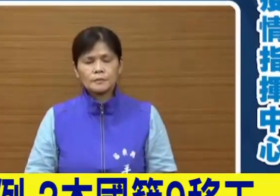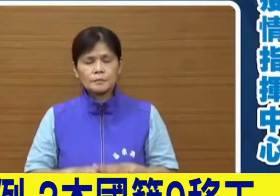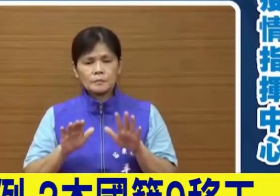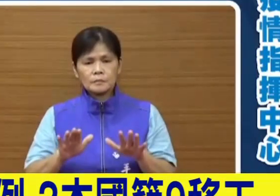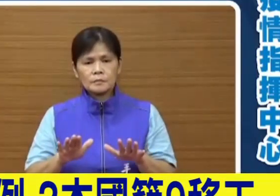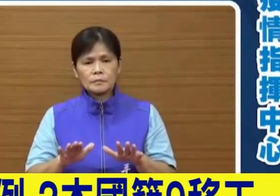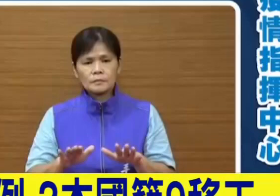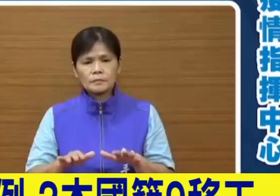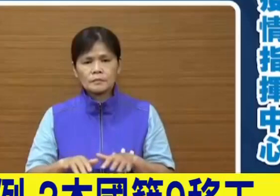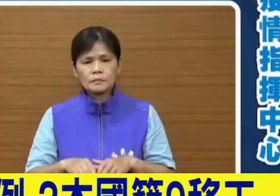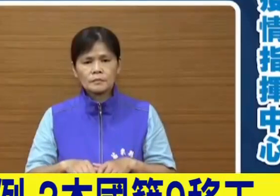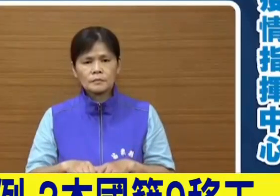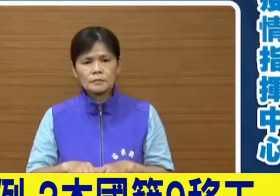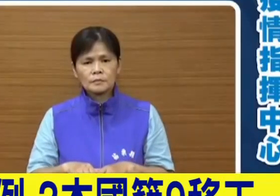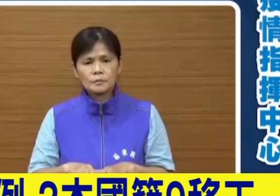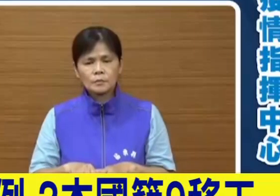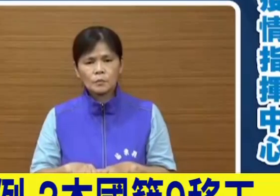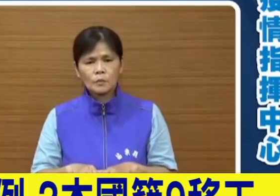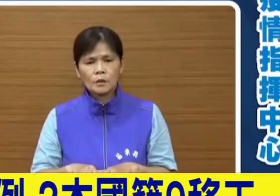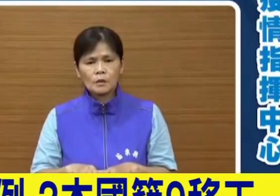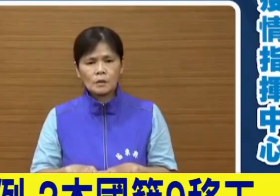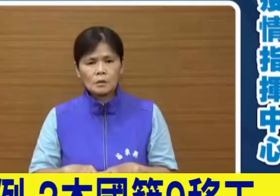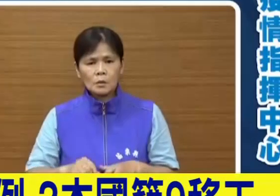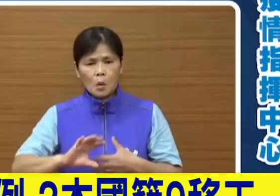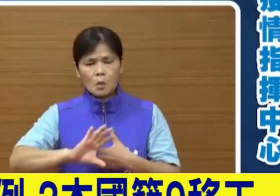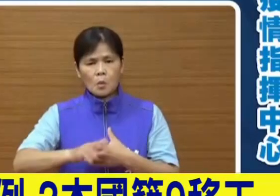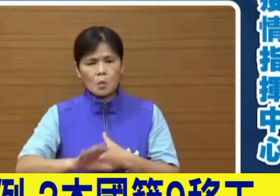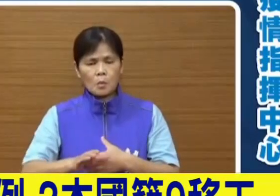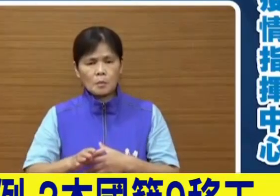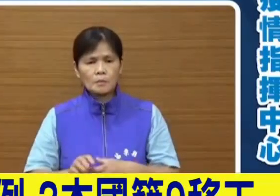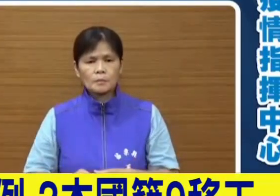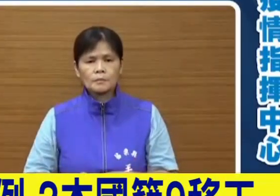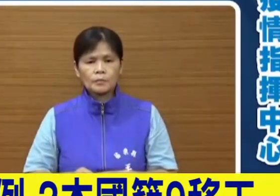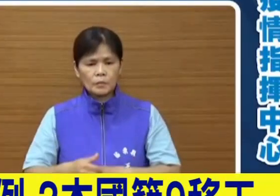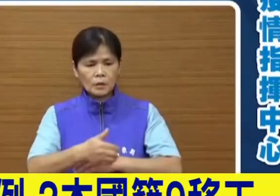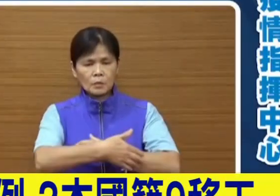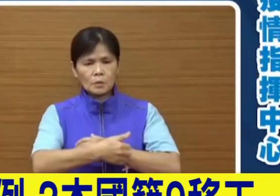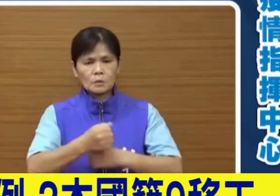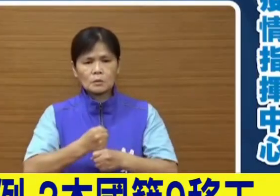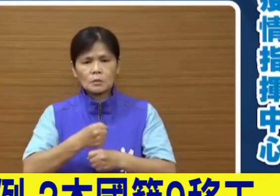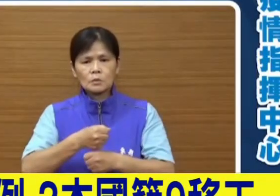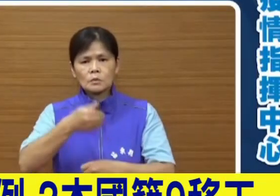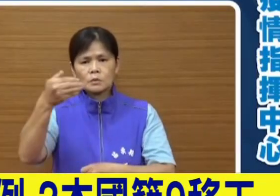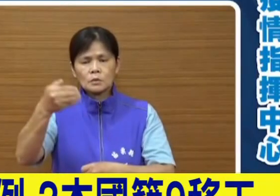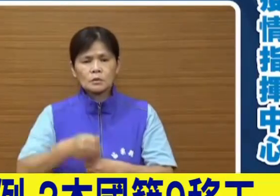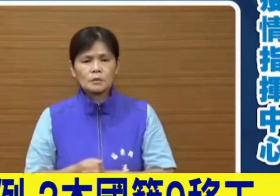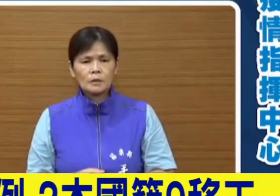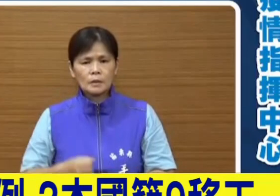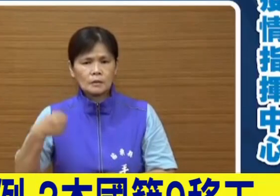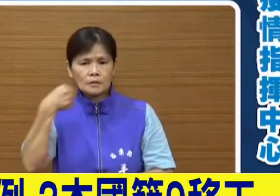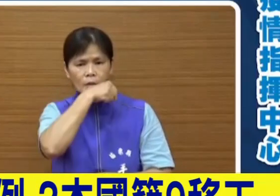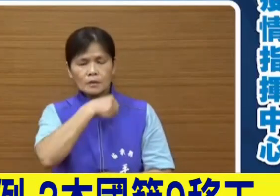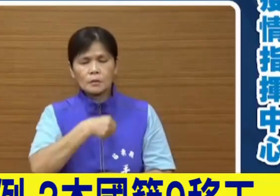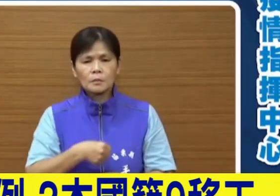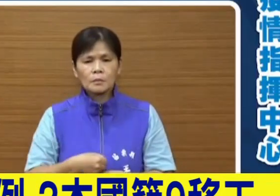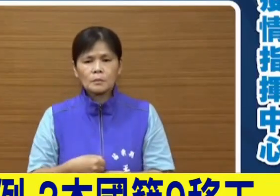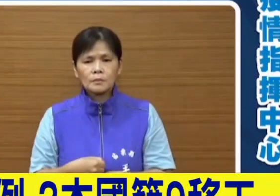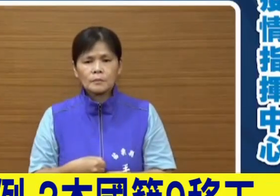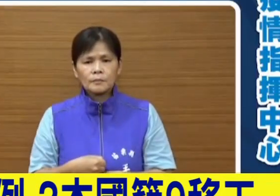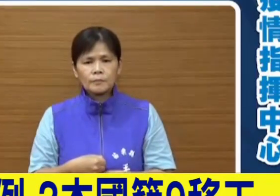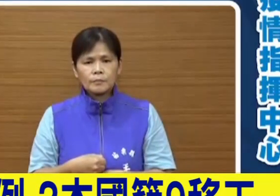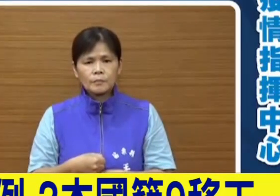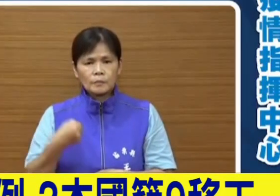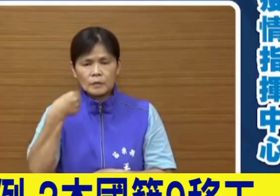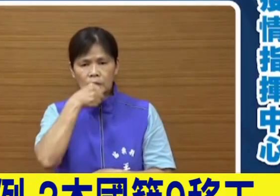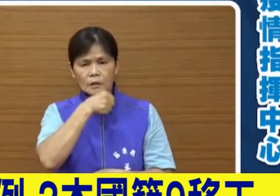个国别来说，外籍的移工啊有9个，那么